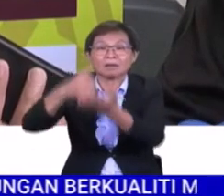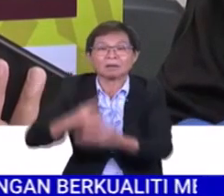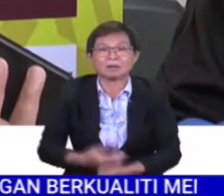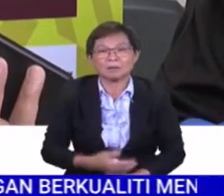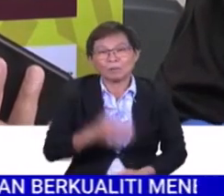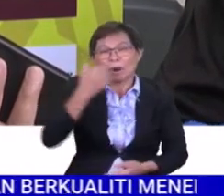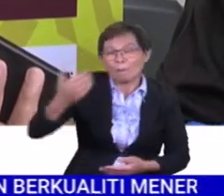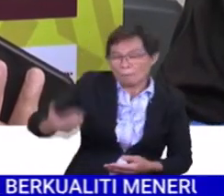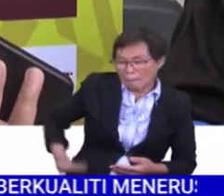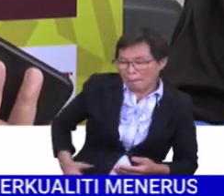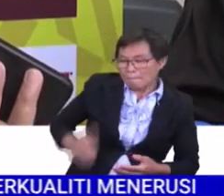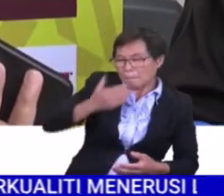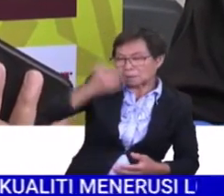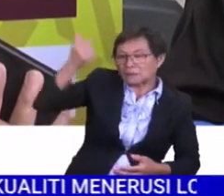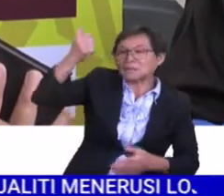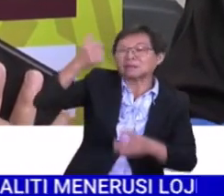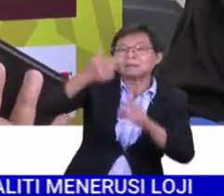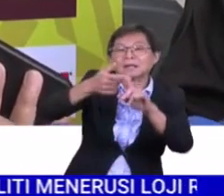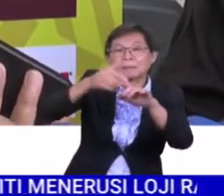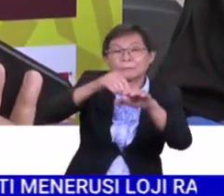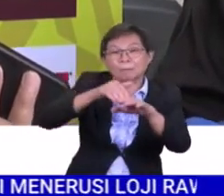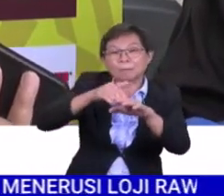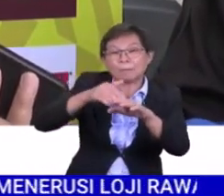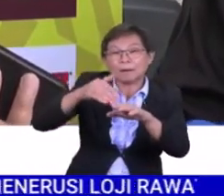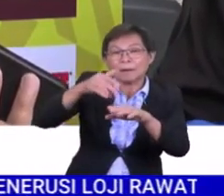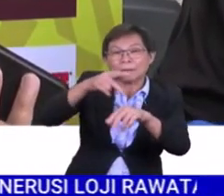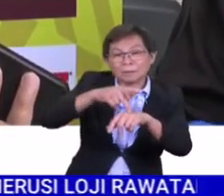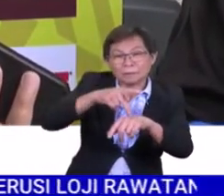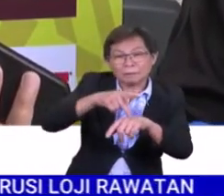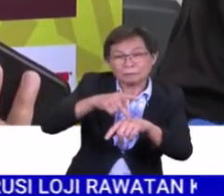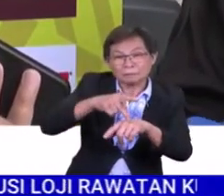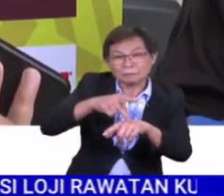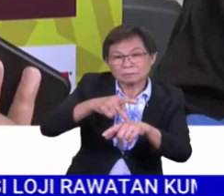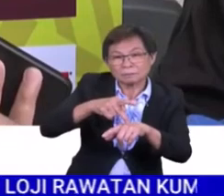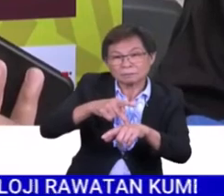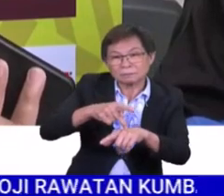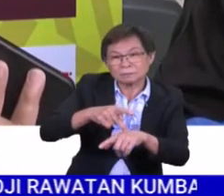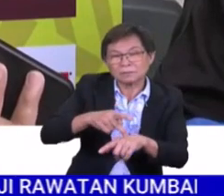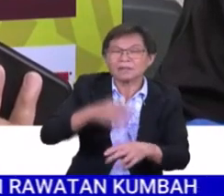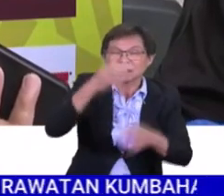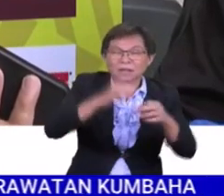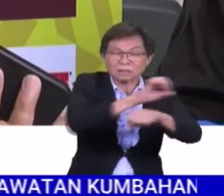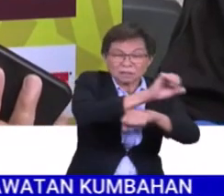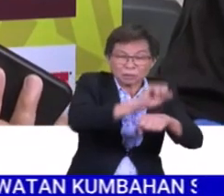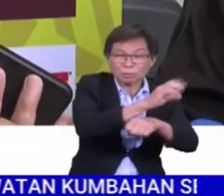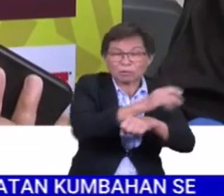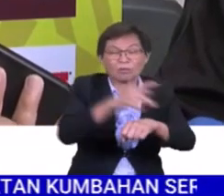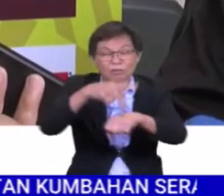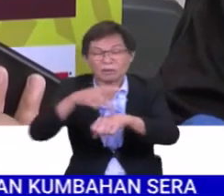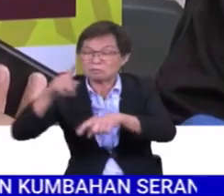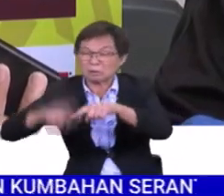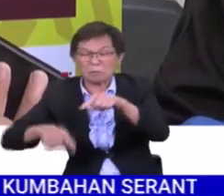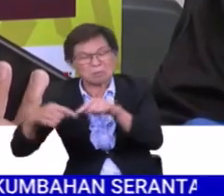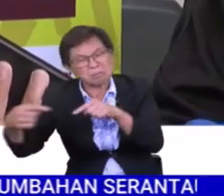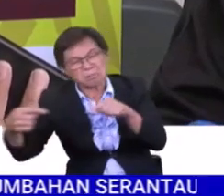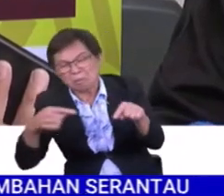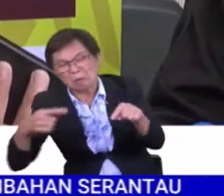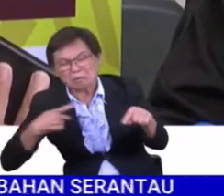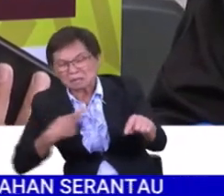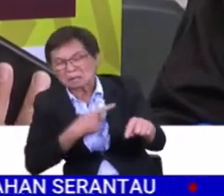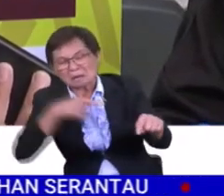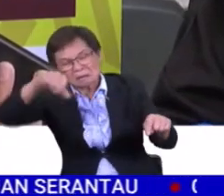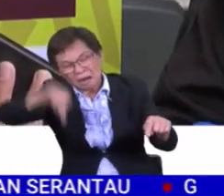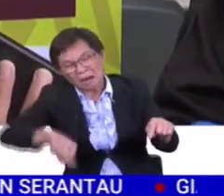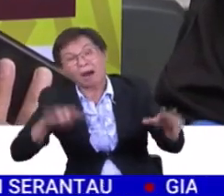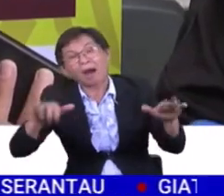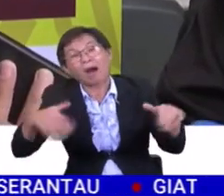pada Filipina dengan Singapura kan? So kalau kita dengan Singapura pun, Filipina pun kita tak dapat saing, macam saya cakap, macam